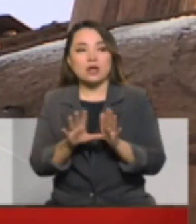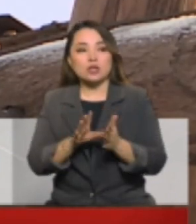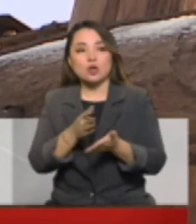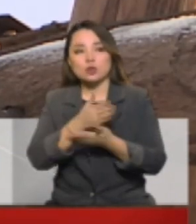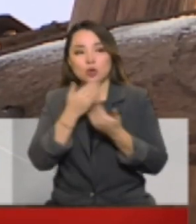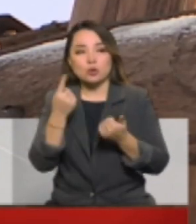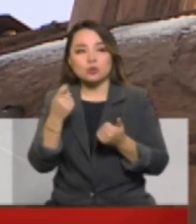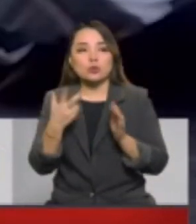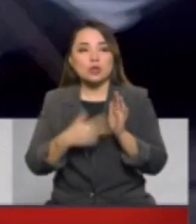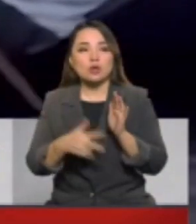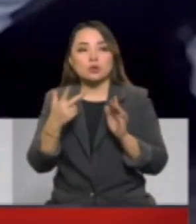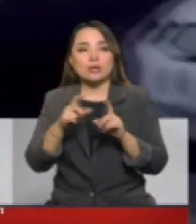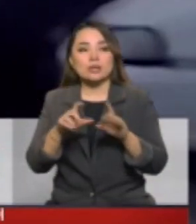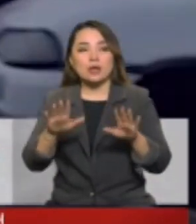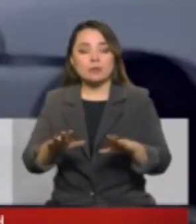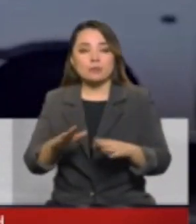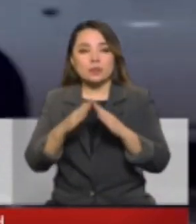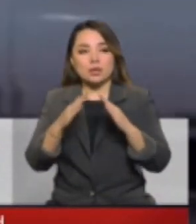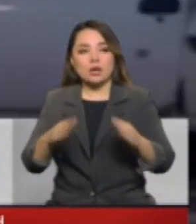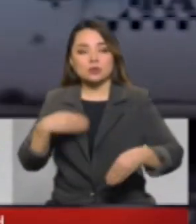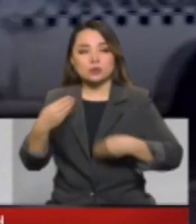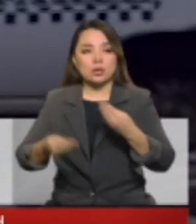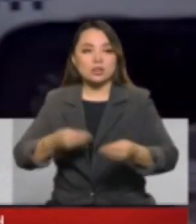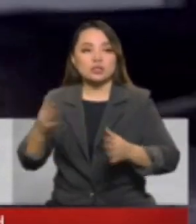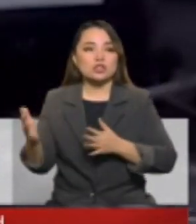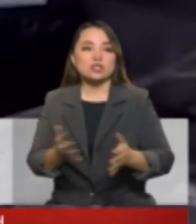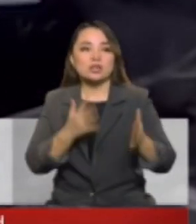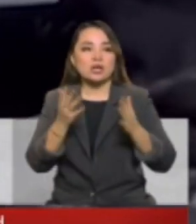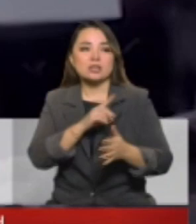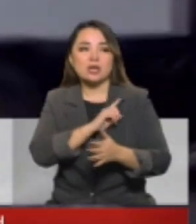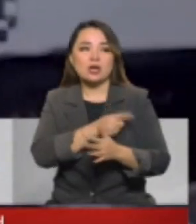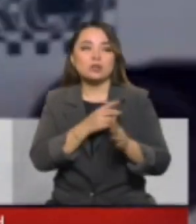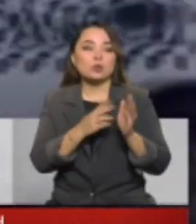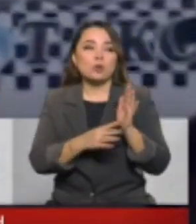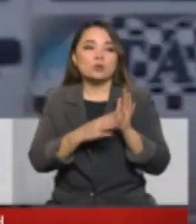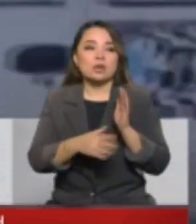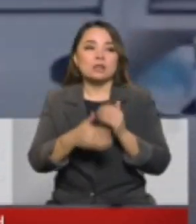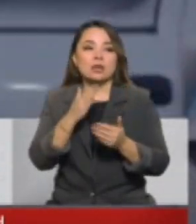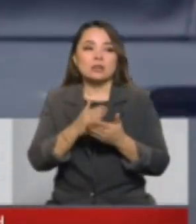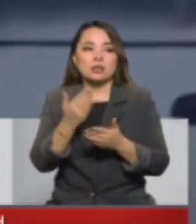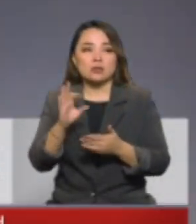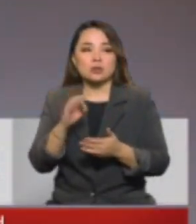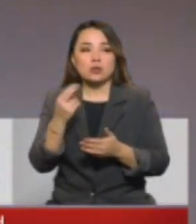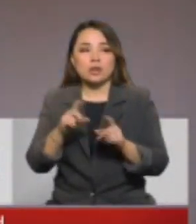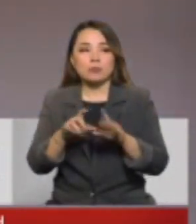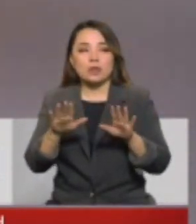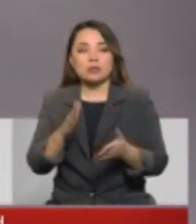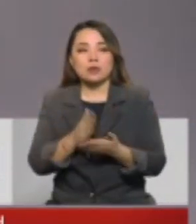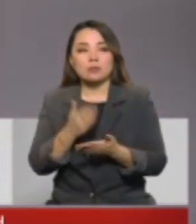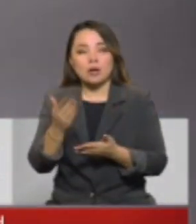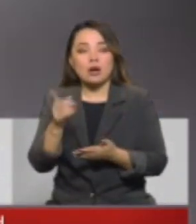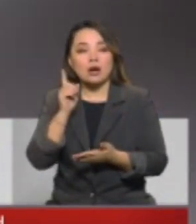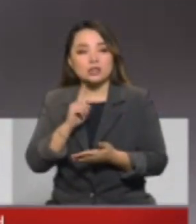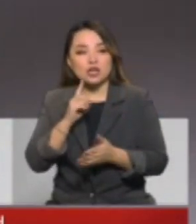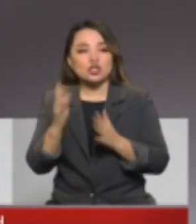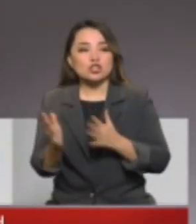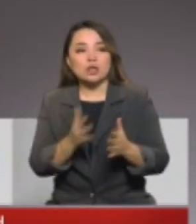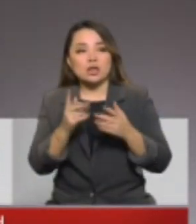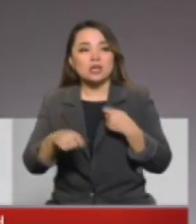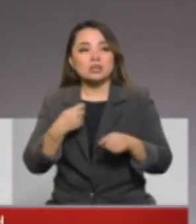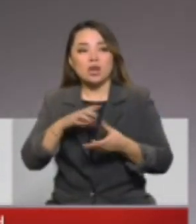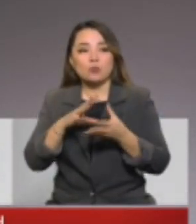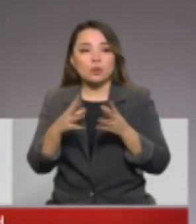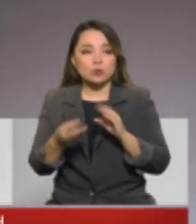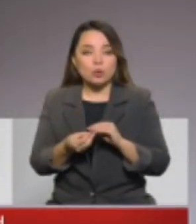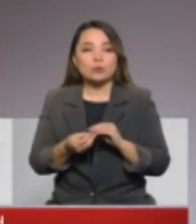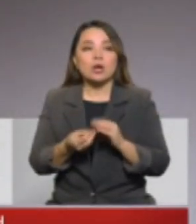жоқ. 183 нысанның шатырын жел жұлып әкеткен. Оның 90-нан астамы әлеуметтік мекемелер. Әзірге желден келген шығын